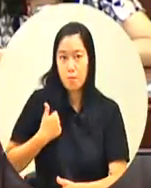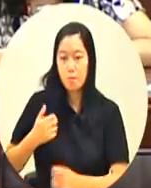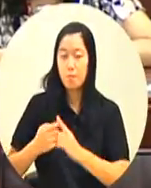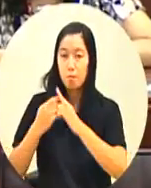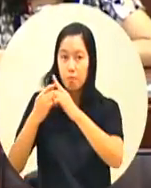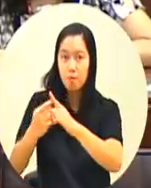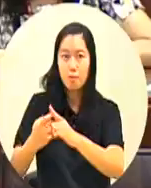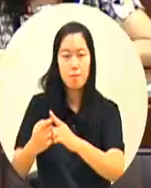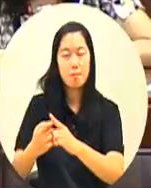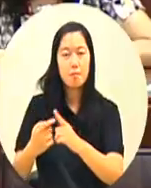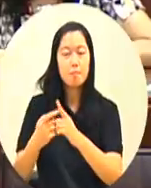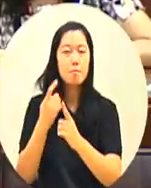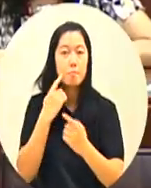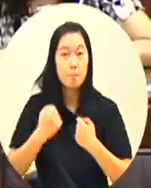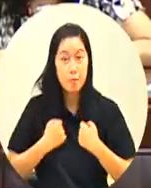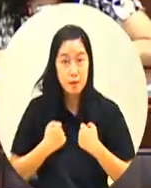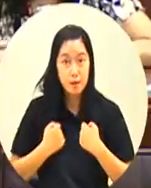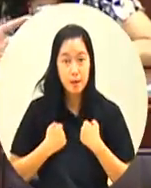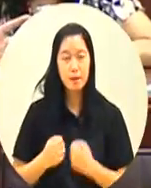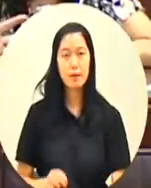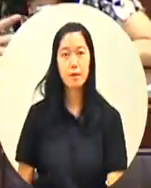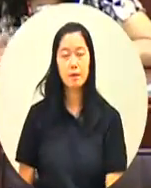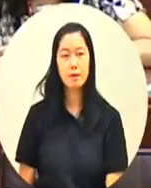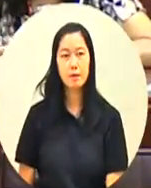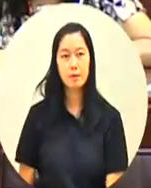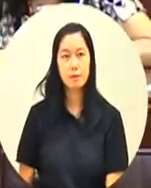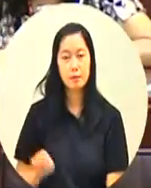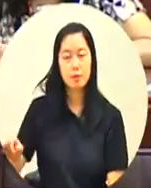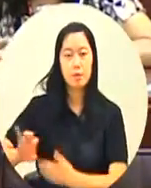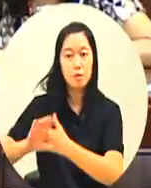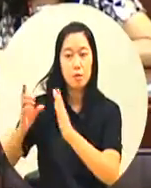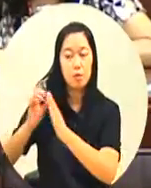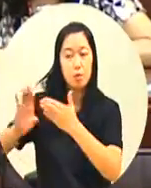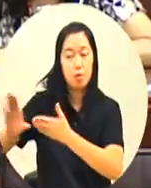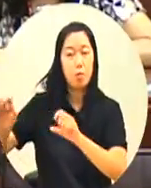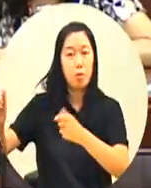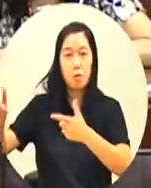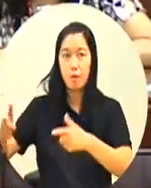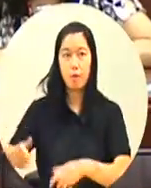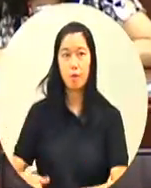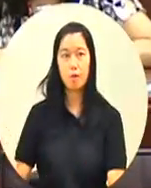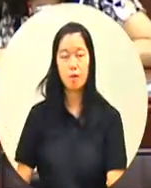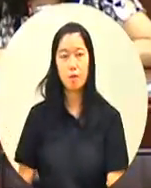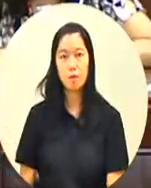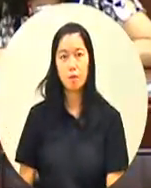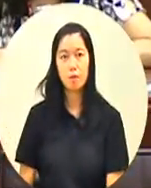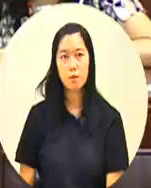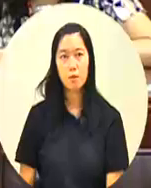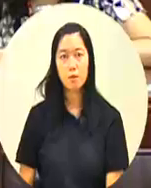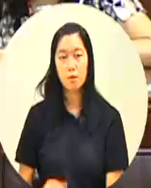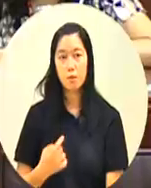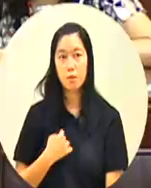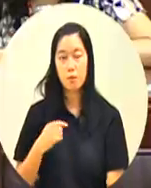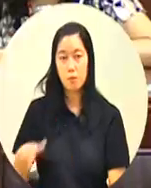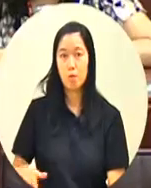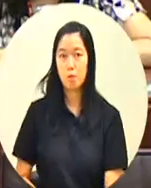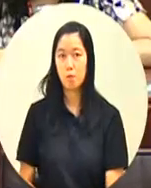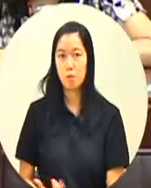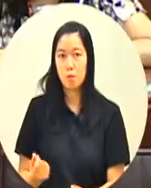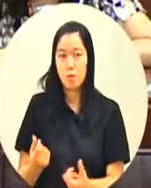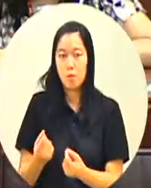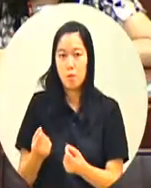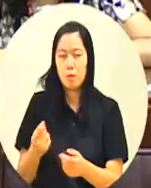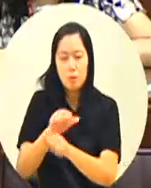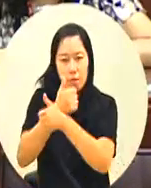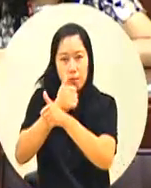们的演习是跟议员说明，我们的演习不是在户外做那个已经设定好脚本的演习，我们是出考题的演习。